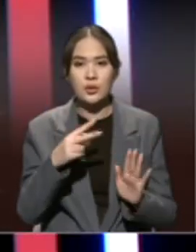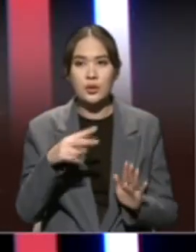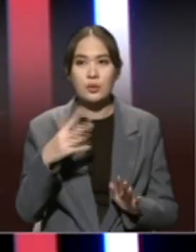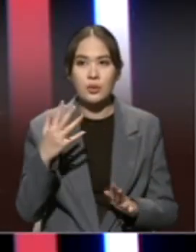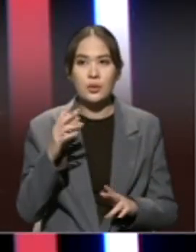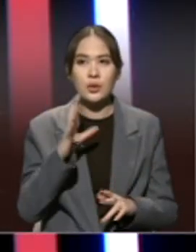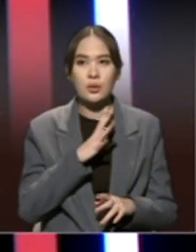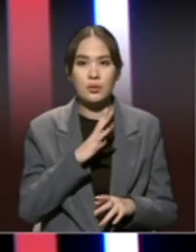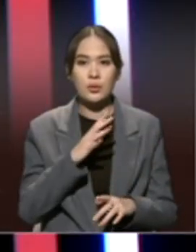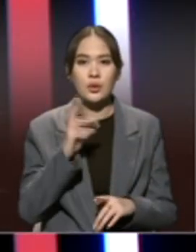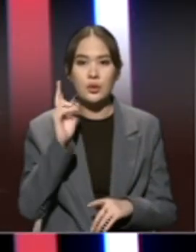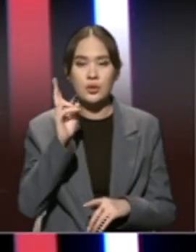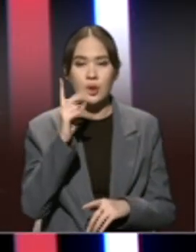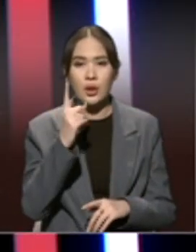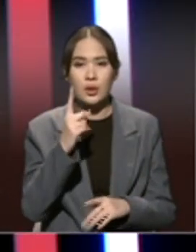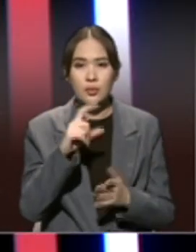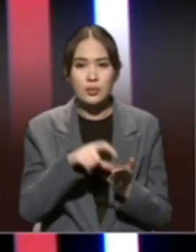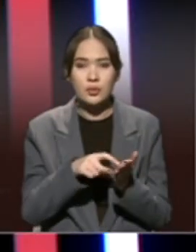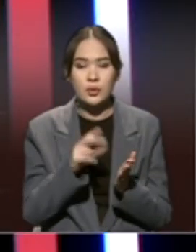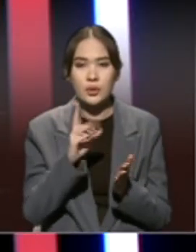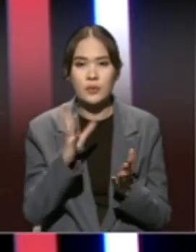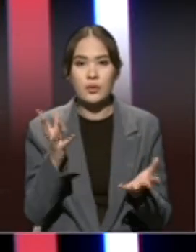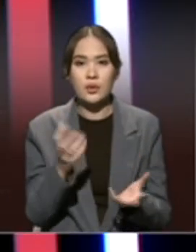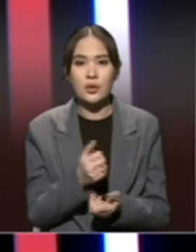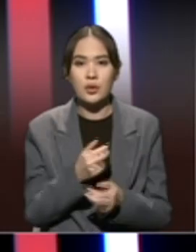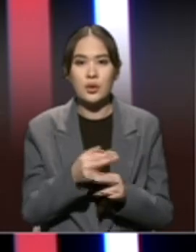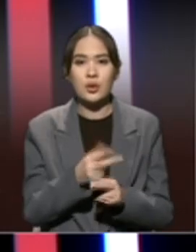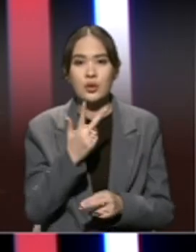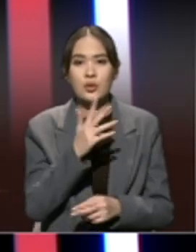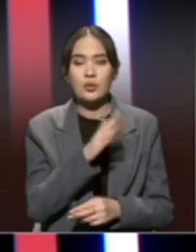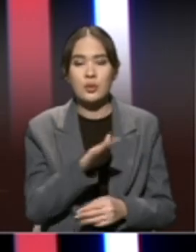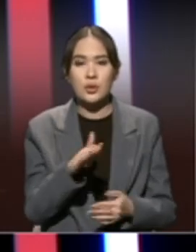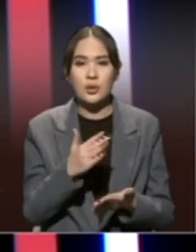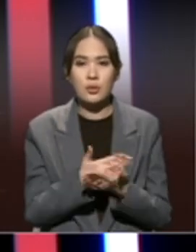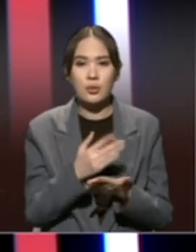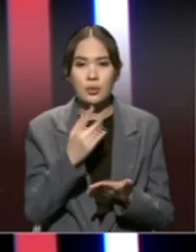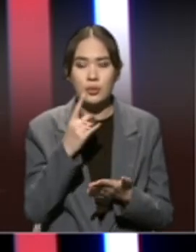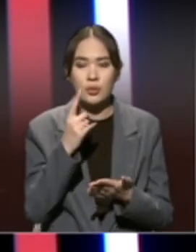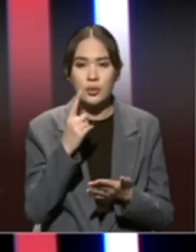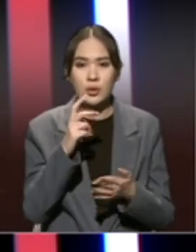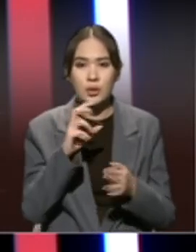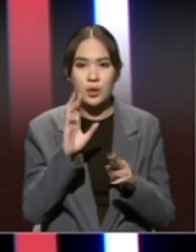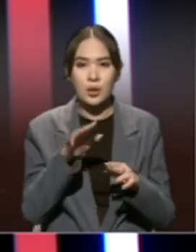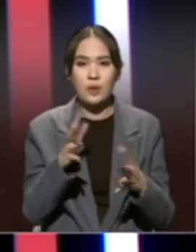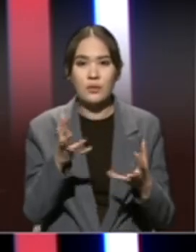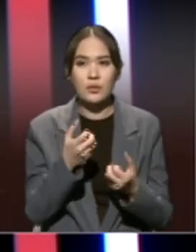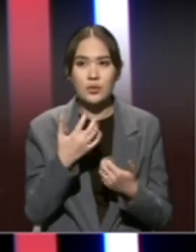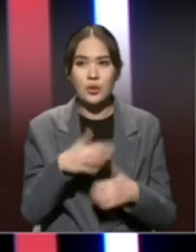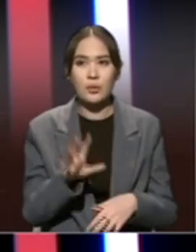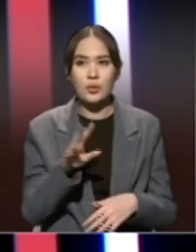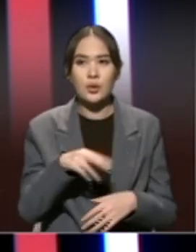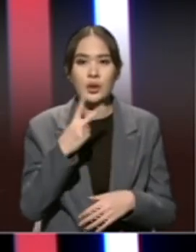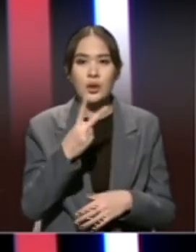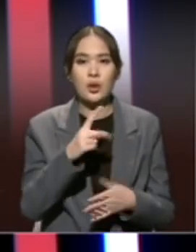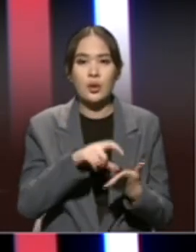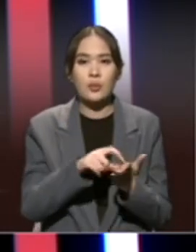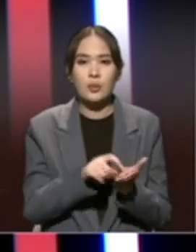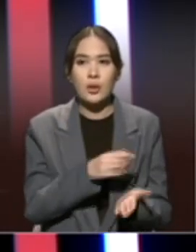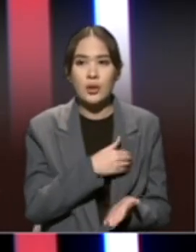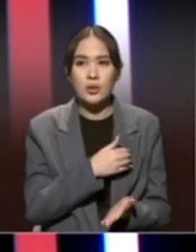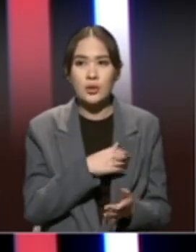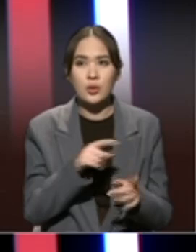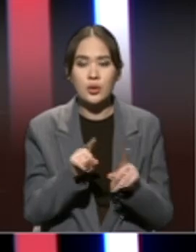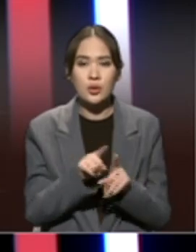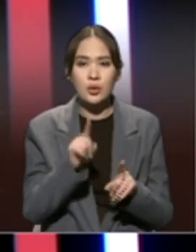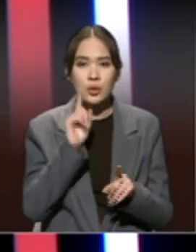бөлмелі пәтер алғандар мысалға, бір бөлмелі пәтер алып, оның баласы 3 бала болды ана бір бөлмелі пәтер тұрып жатыр. Енді оны 2 бөлмелі қылғысы келетіндер мынан, ол да